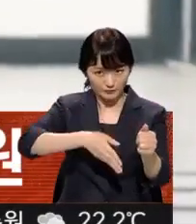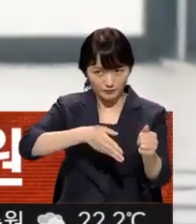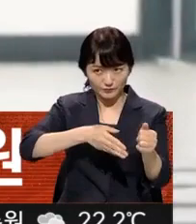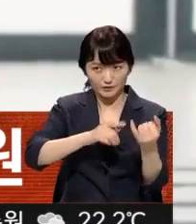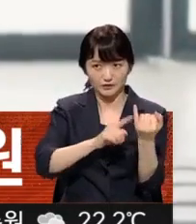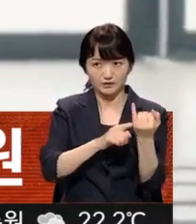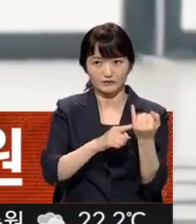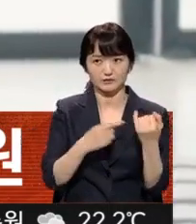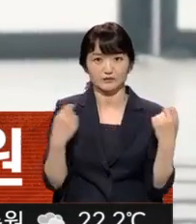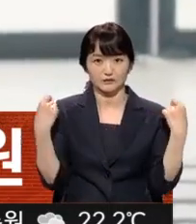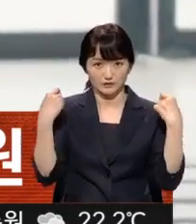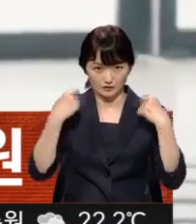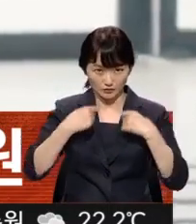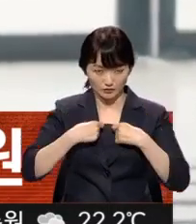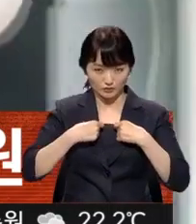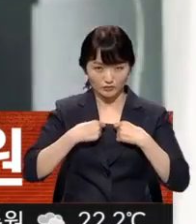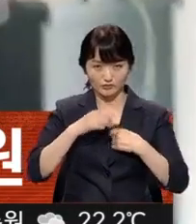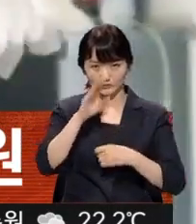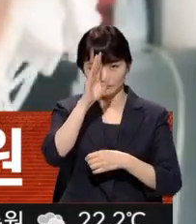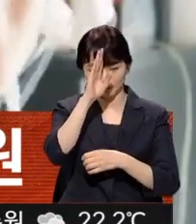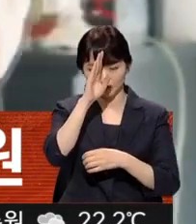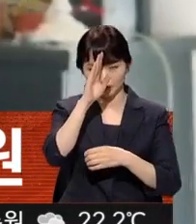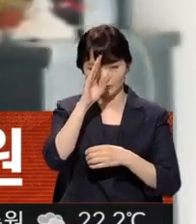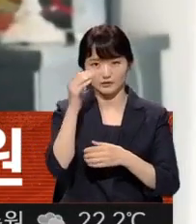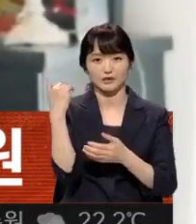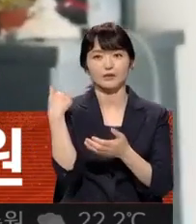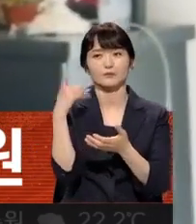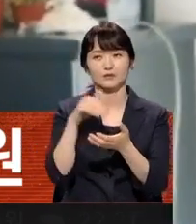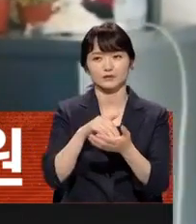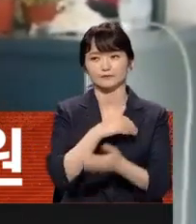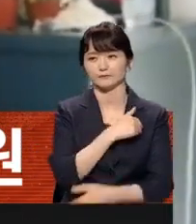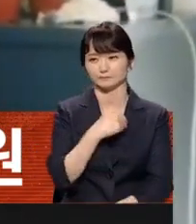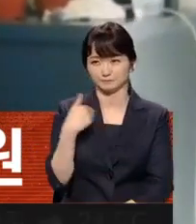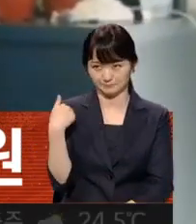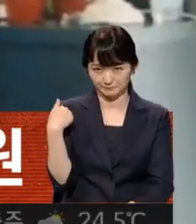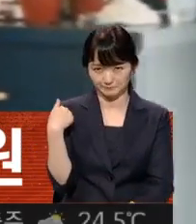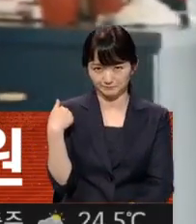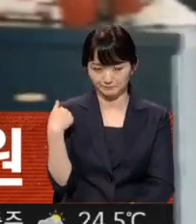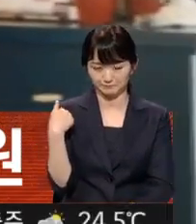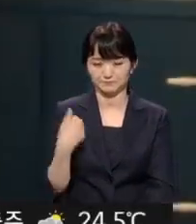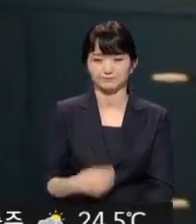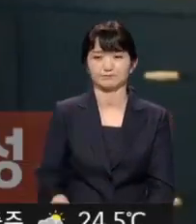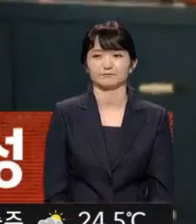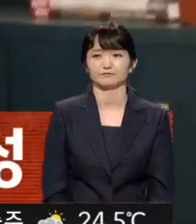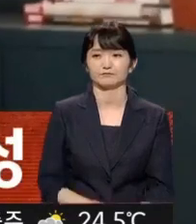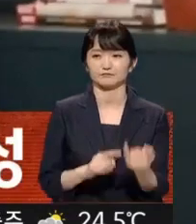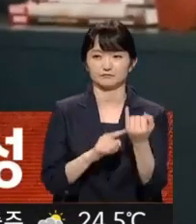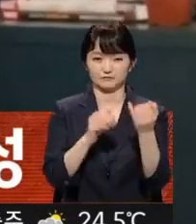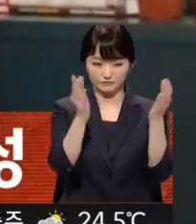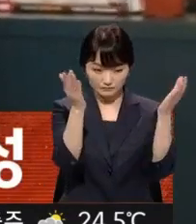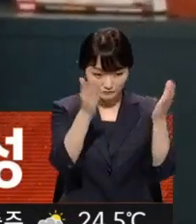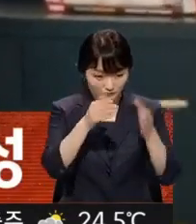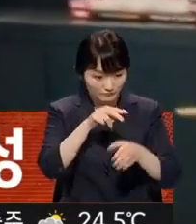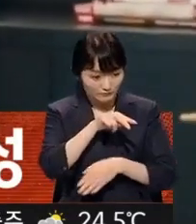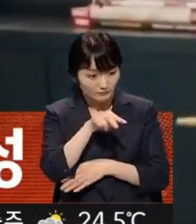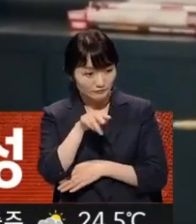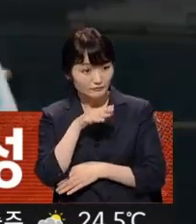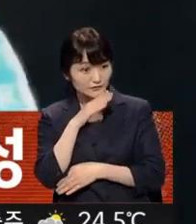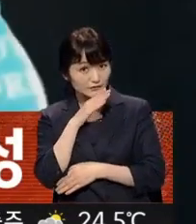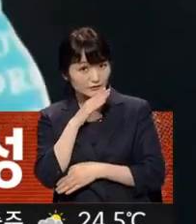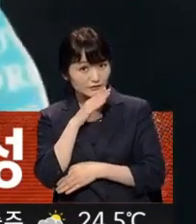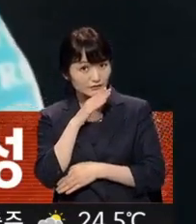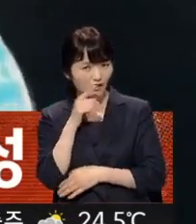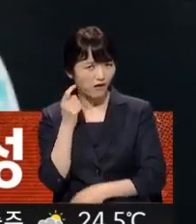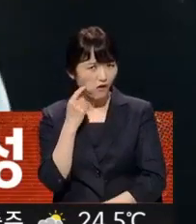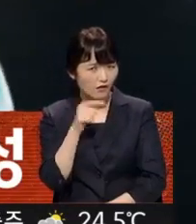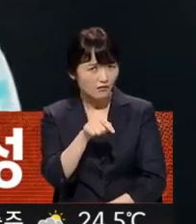실제로 증상이 완화됐고 오히려 자신감을 찾을 수 있었다고 합니다. 사연이 있었군요. 자, 여성의 허리를 본 몇몇 누리꾼들이 진짜가 맞냐,